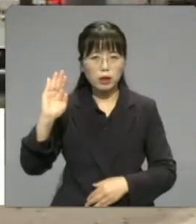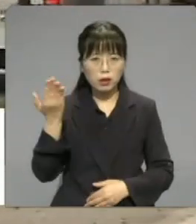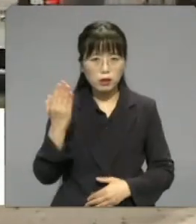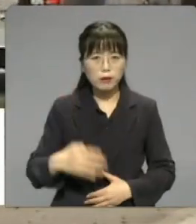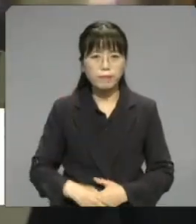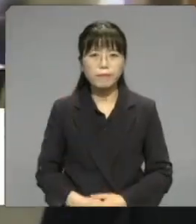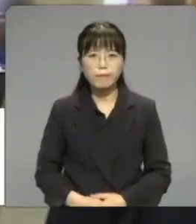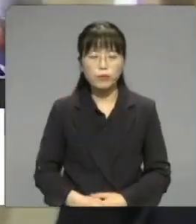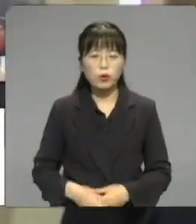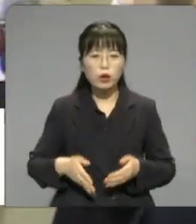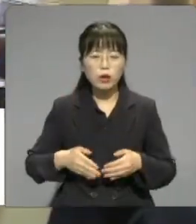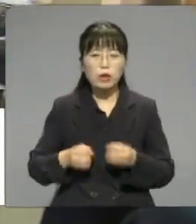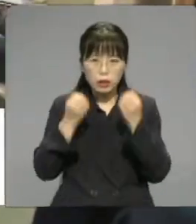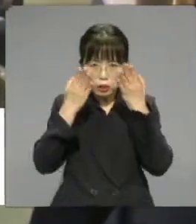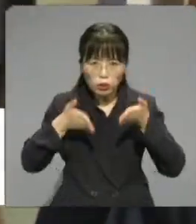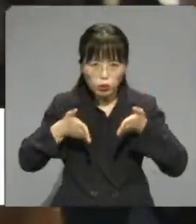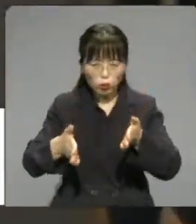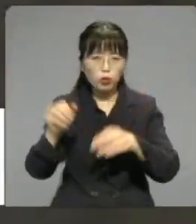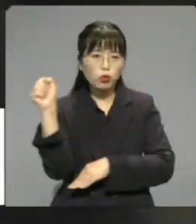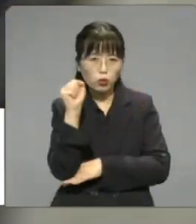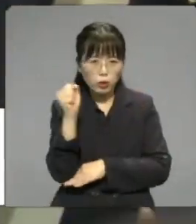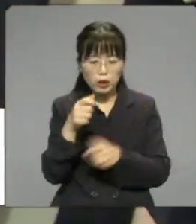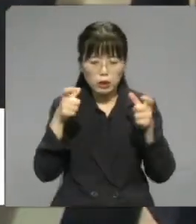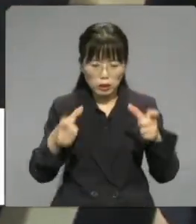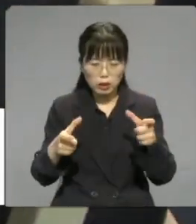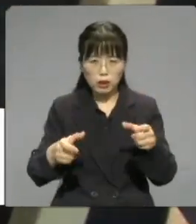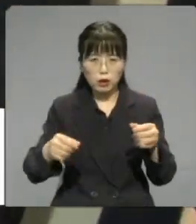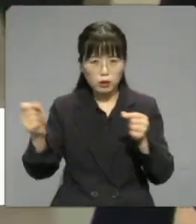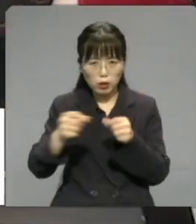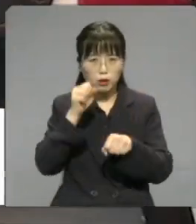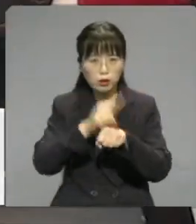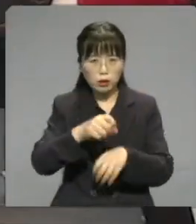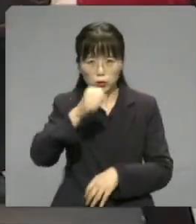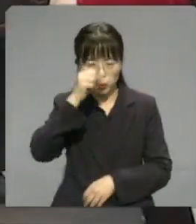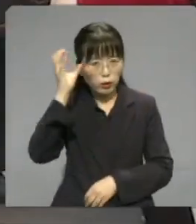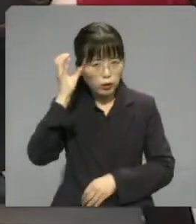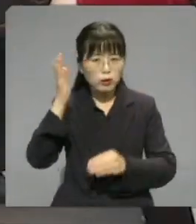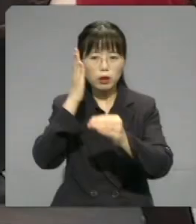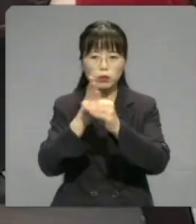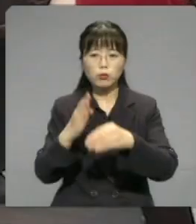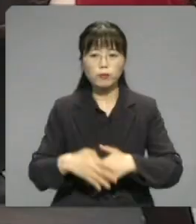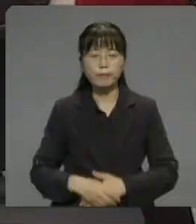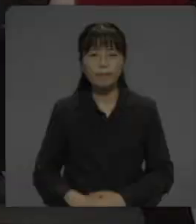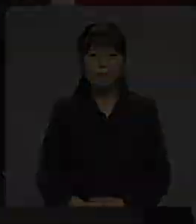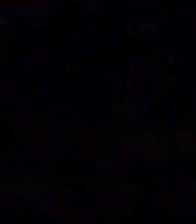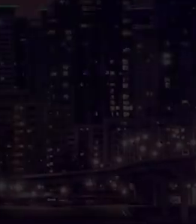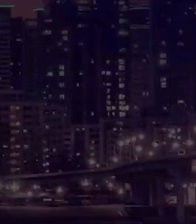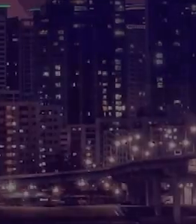도는 이번 신규 노선 운행으로 지역 간 접근성이 좋아질 걸로 기대했습니다.